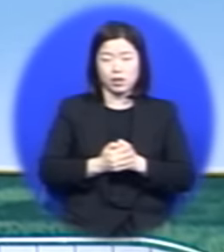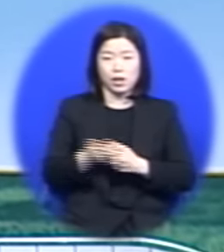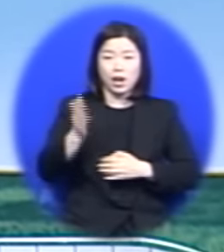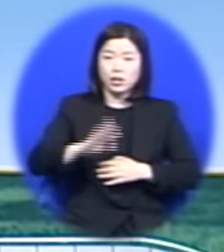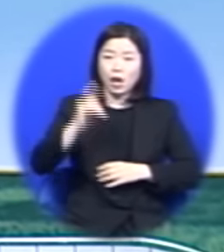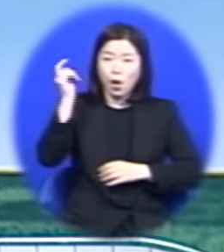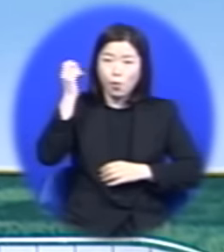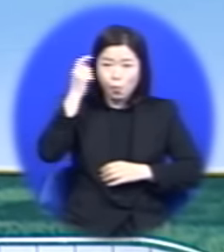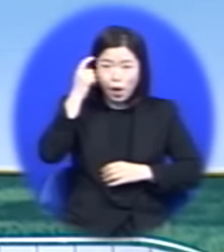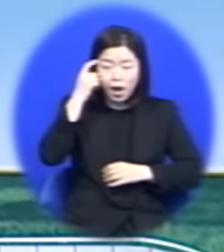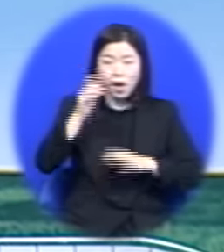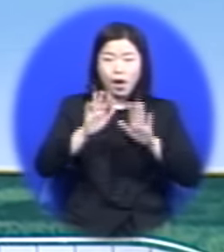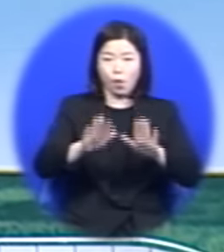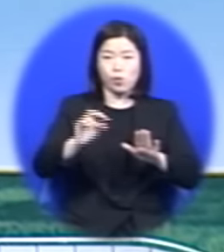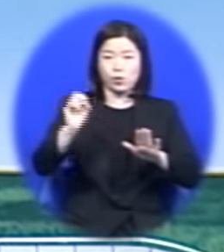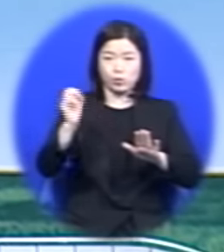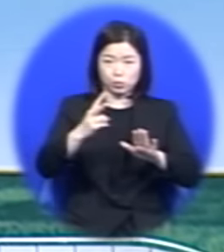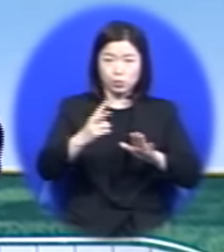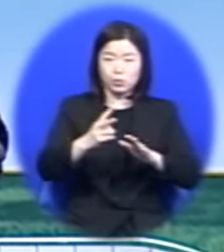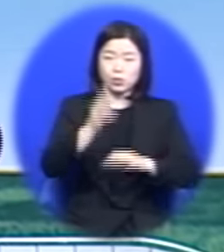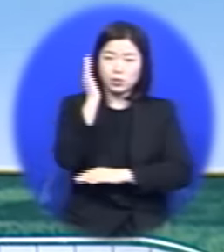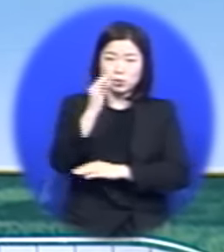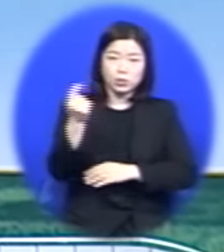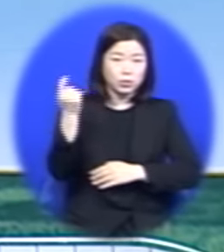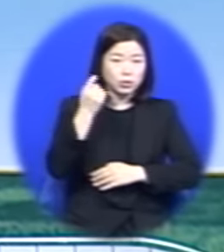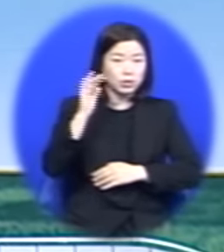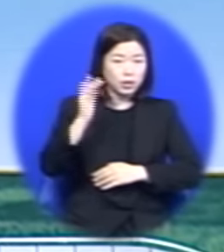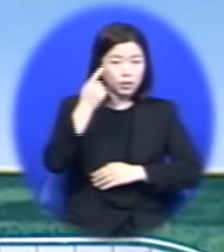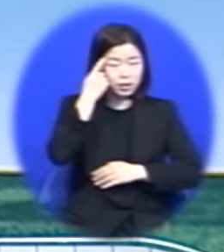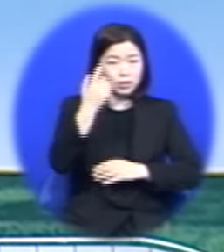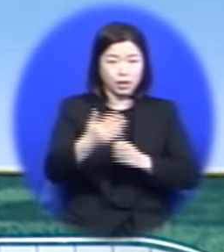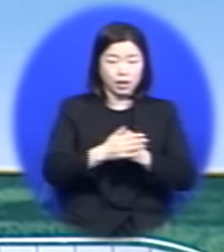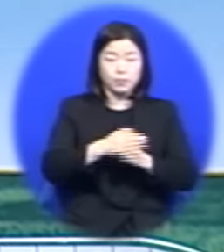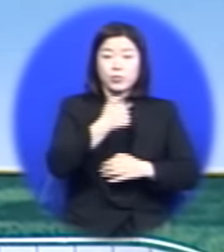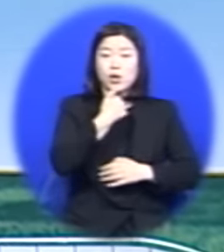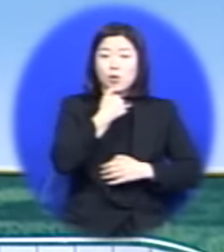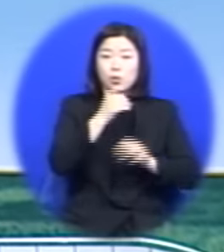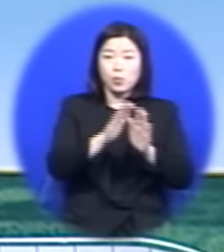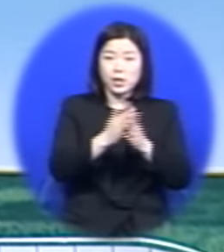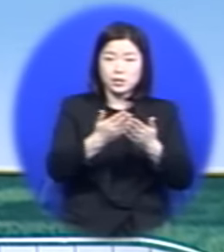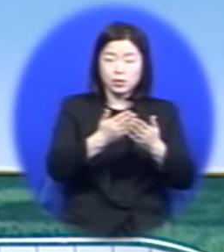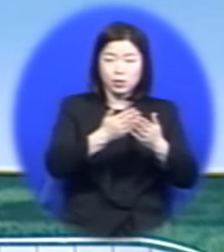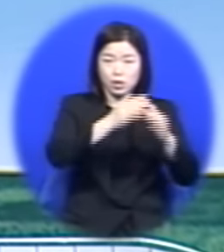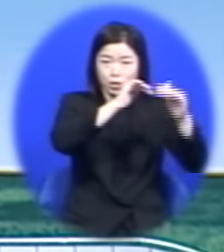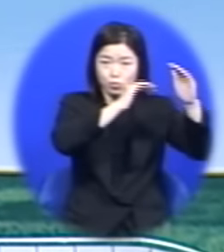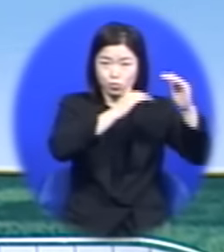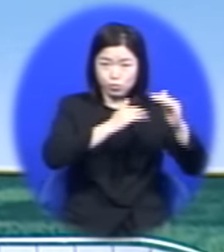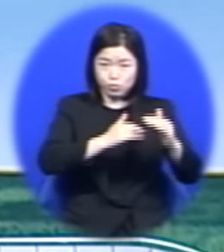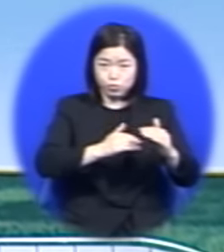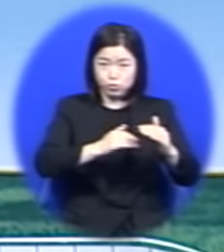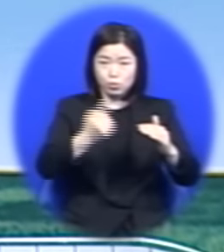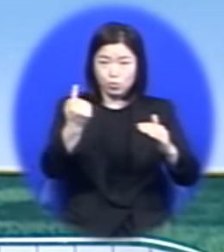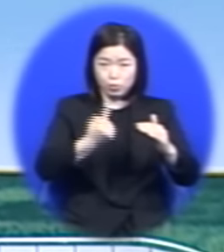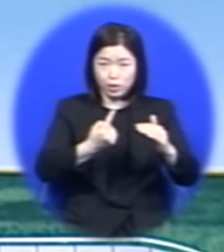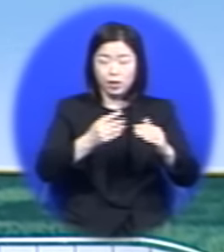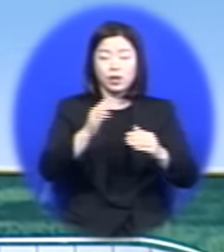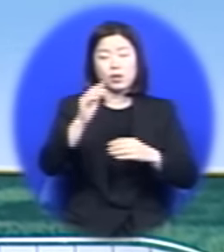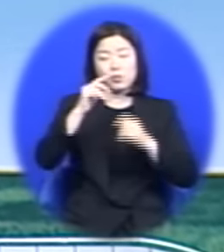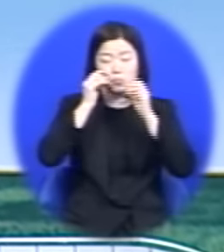듣게 되는가? 물론 로마서 본문을 따라오다 보니까 오늘 본문이 사랑에 대한